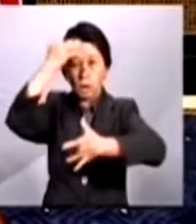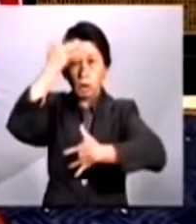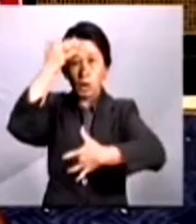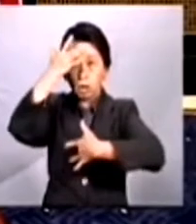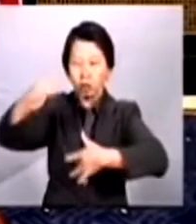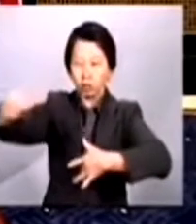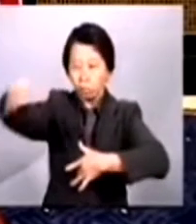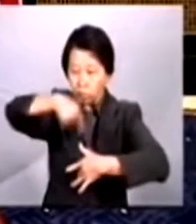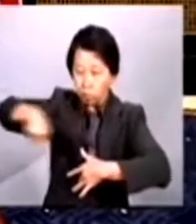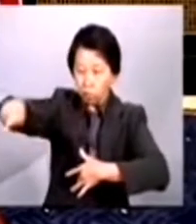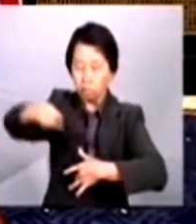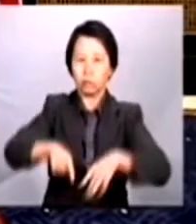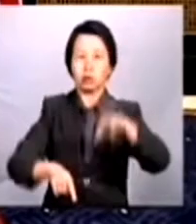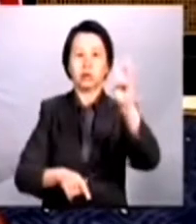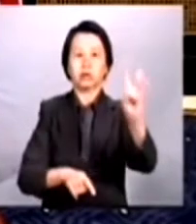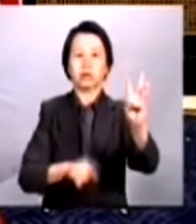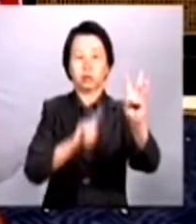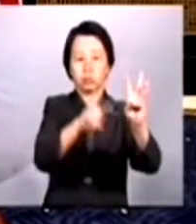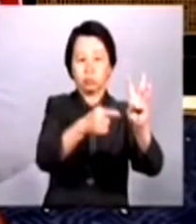selama